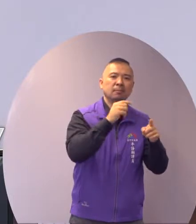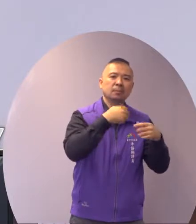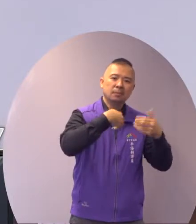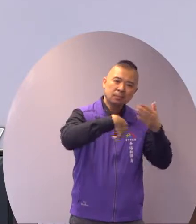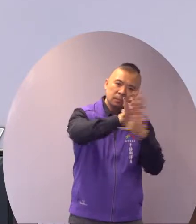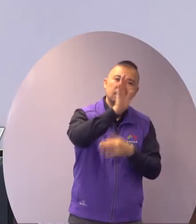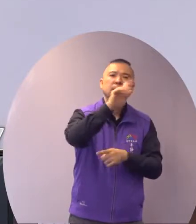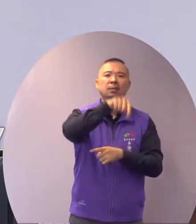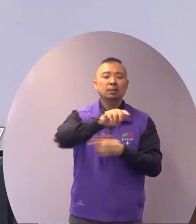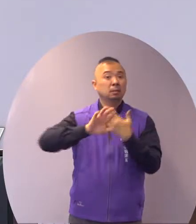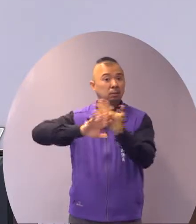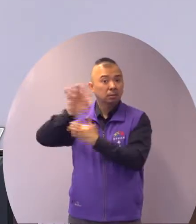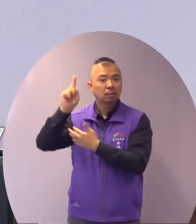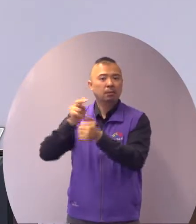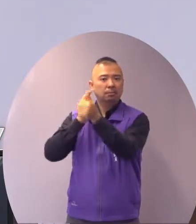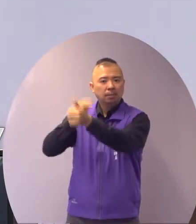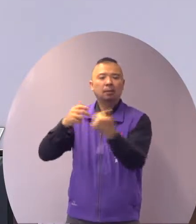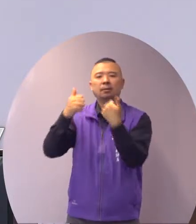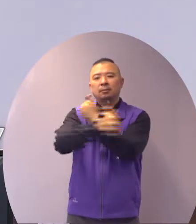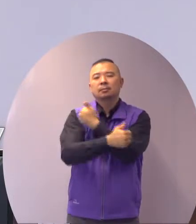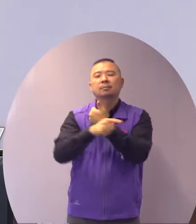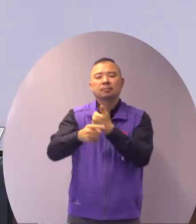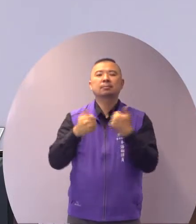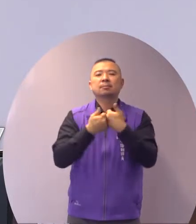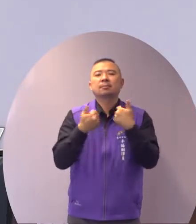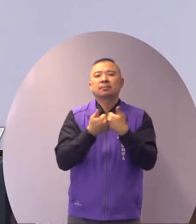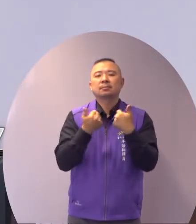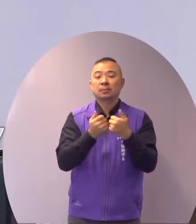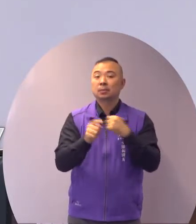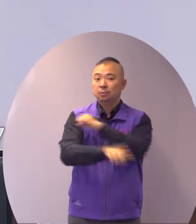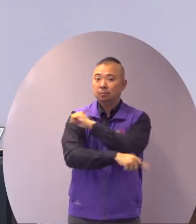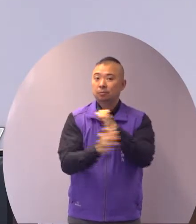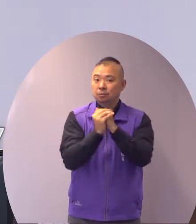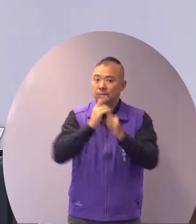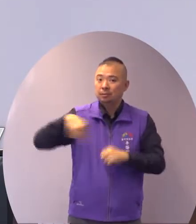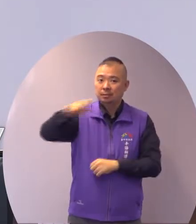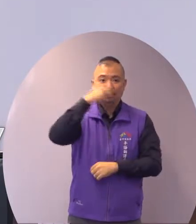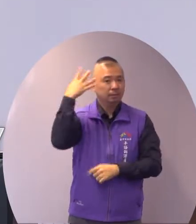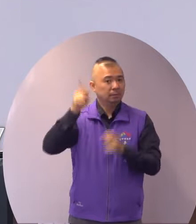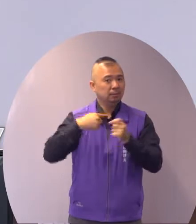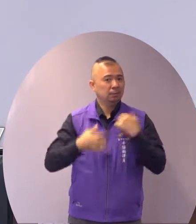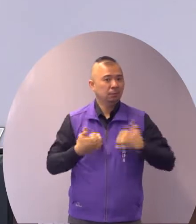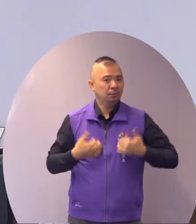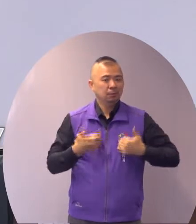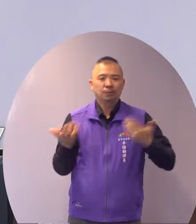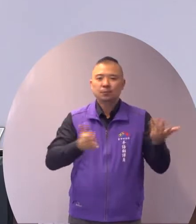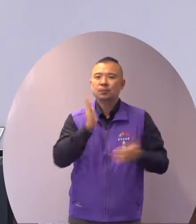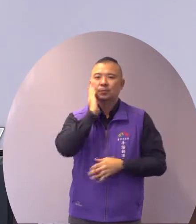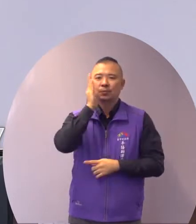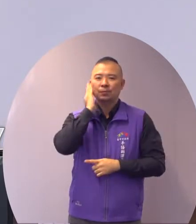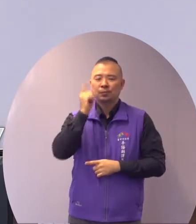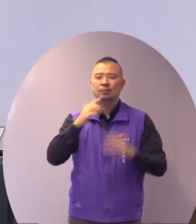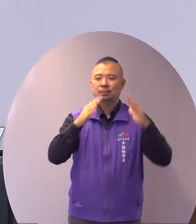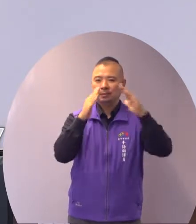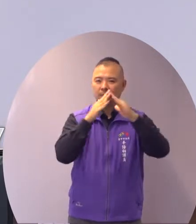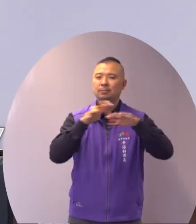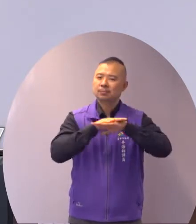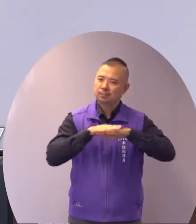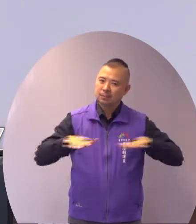来替代。谢谢大家，最后再次祝福大家新年快乐，万事如意，和福平安。